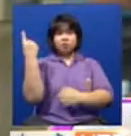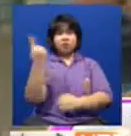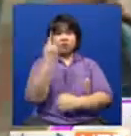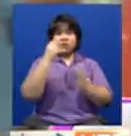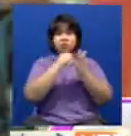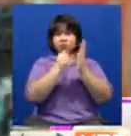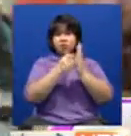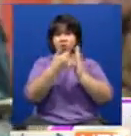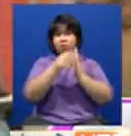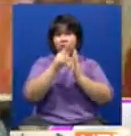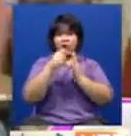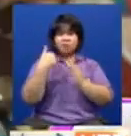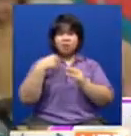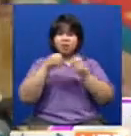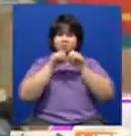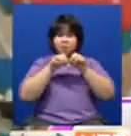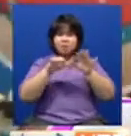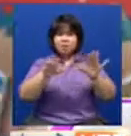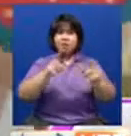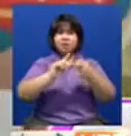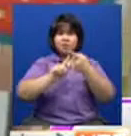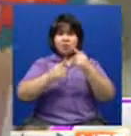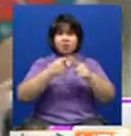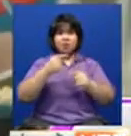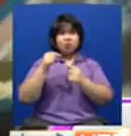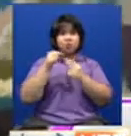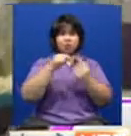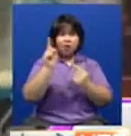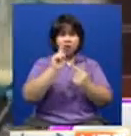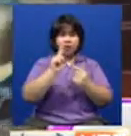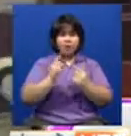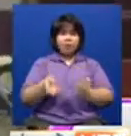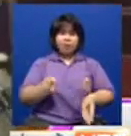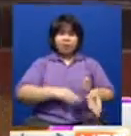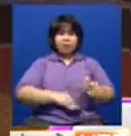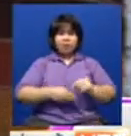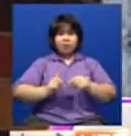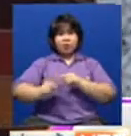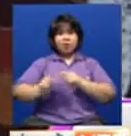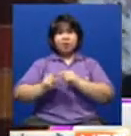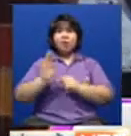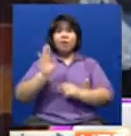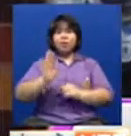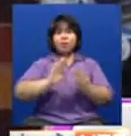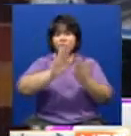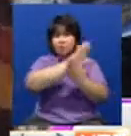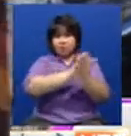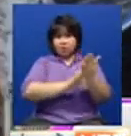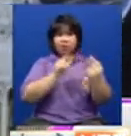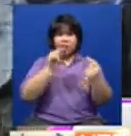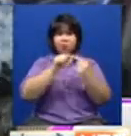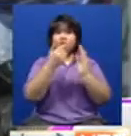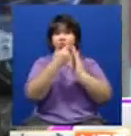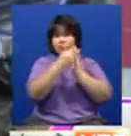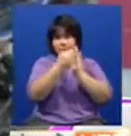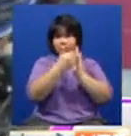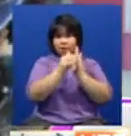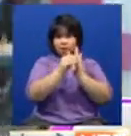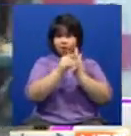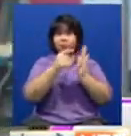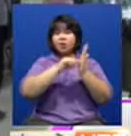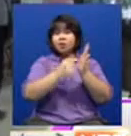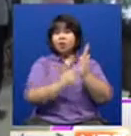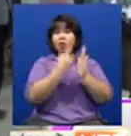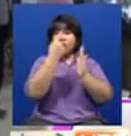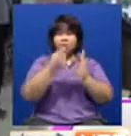จังหวัดขอนแก่นก็รีบบอกต่อเพื่อนๆเพราะมองว่าการใส่ผ้าซิ่นถือเป็นที่รักของคนไทยโดยเฉพาะชาวอีสานในช่วง